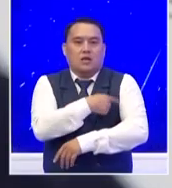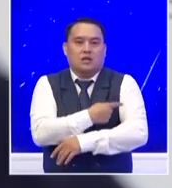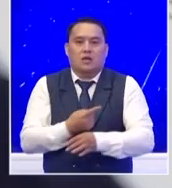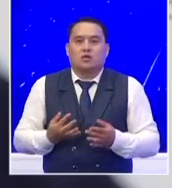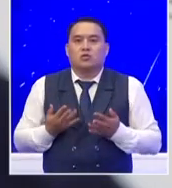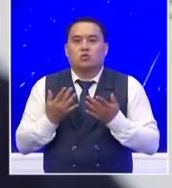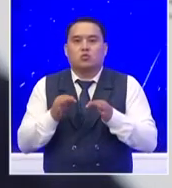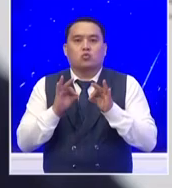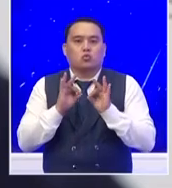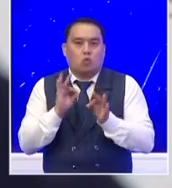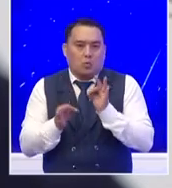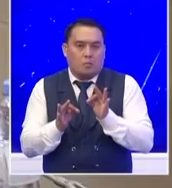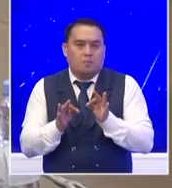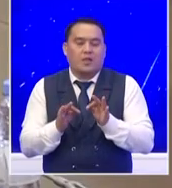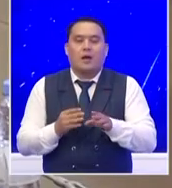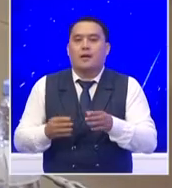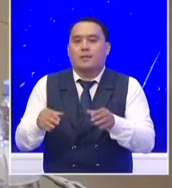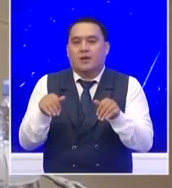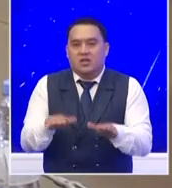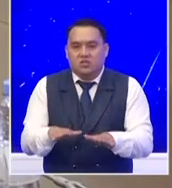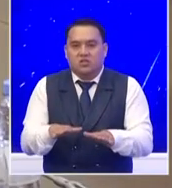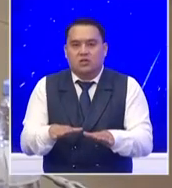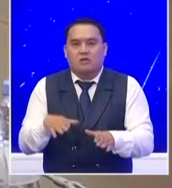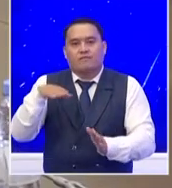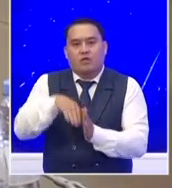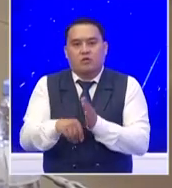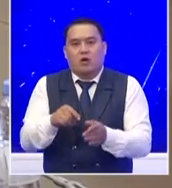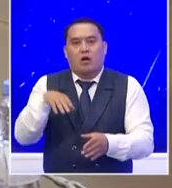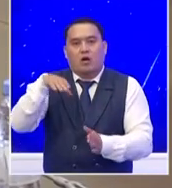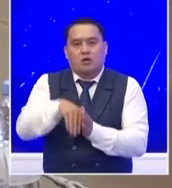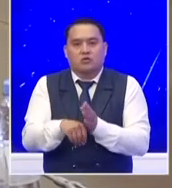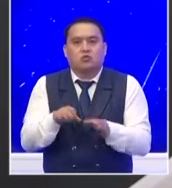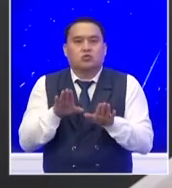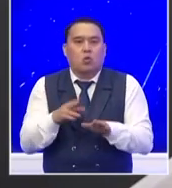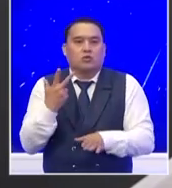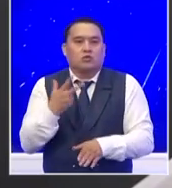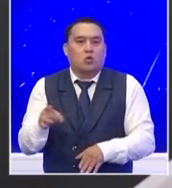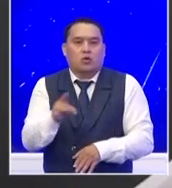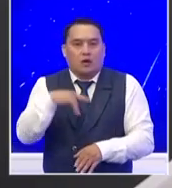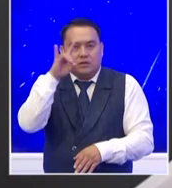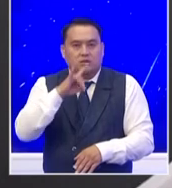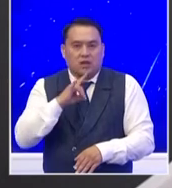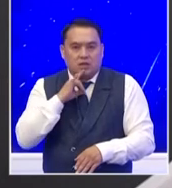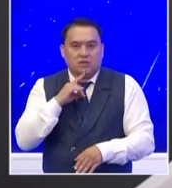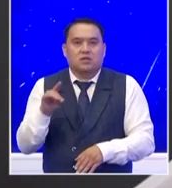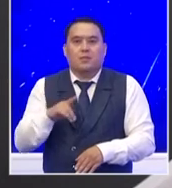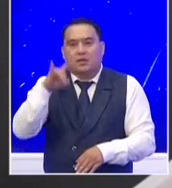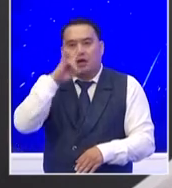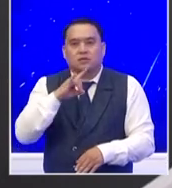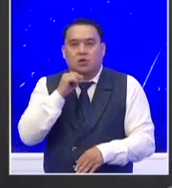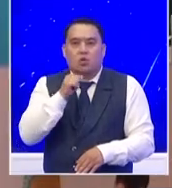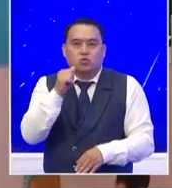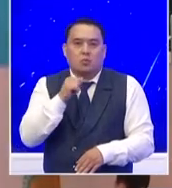норм. Таким образом, правительством принято решение не вводить ограничительные меры только в трех регионах Казахстана. Это в